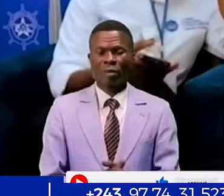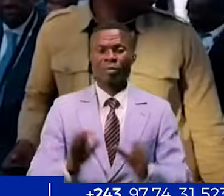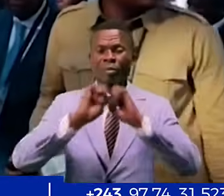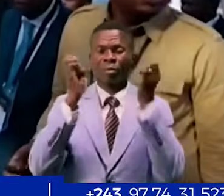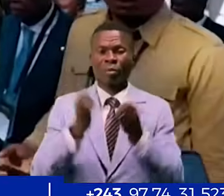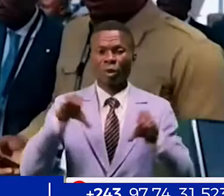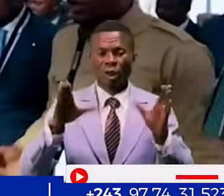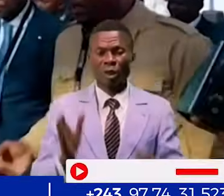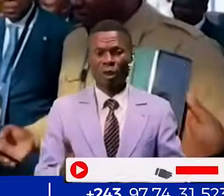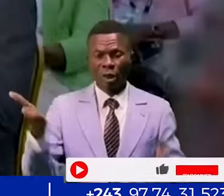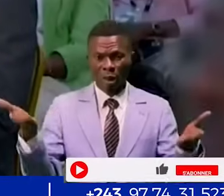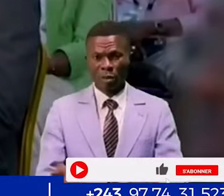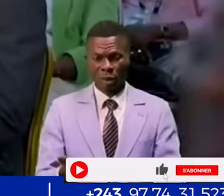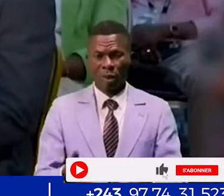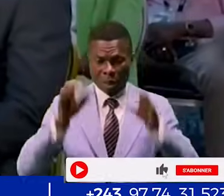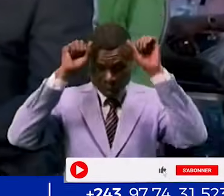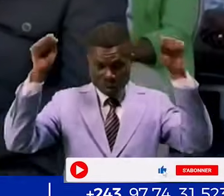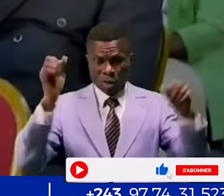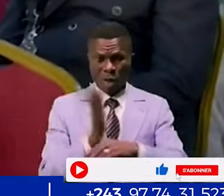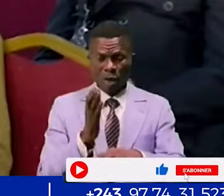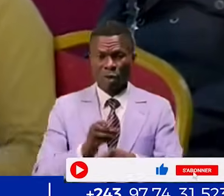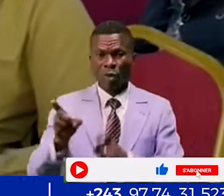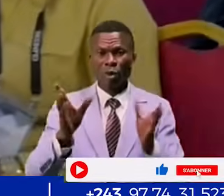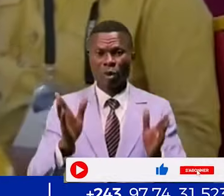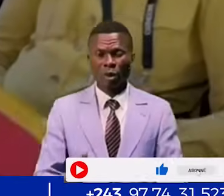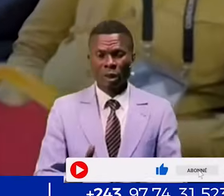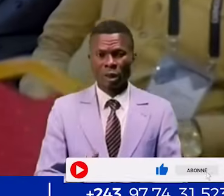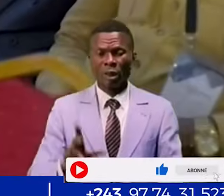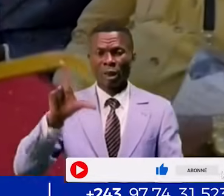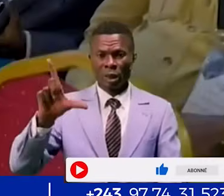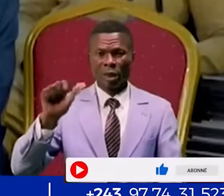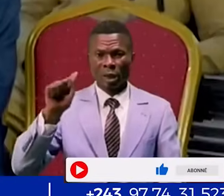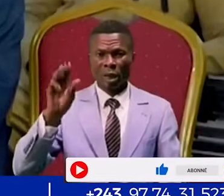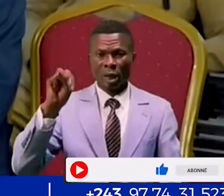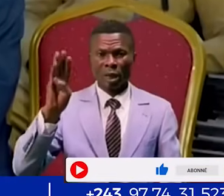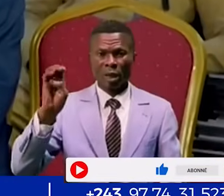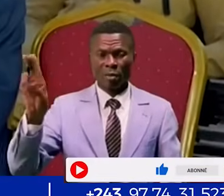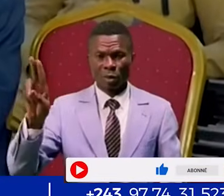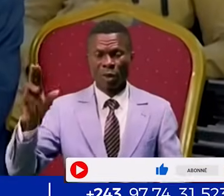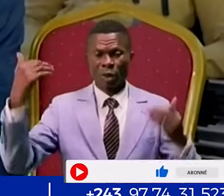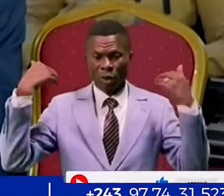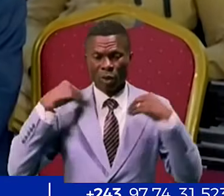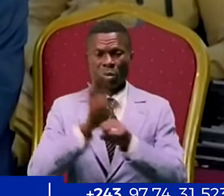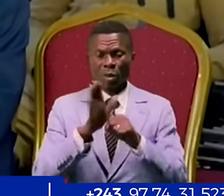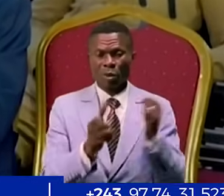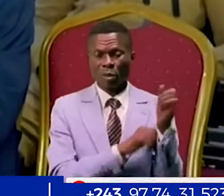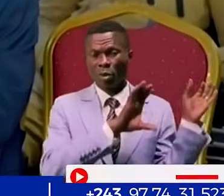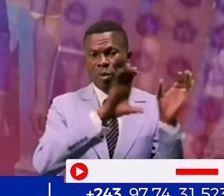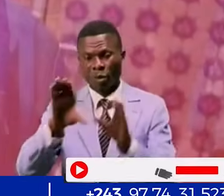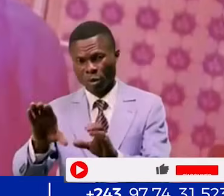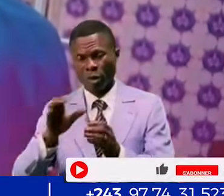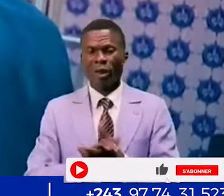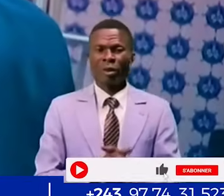congolaise. Présente à travers son président du conseil d'administration, la mère Mindeo Malanga, à la tête d'une forte délégation. Nous